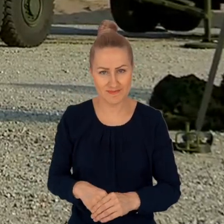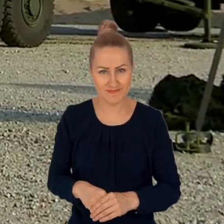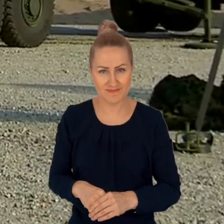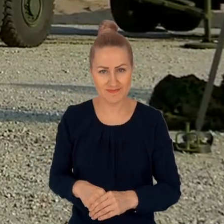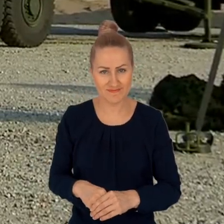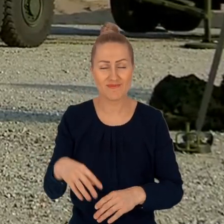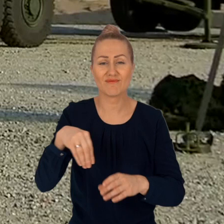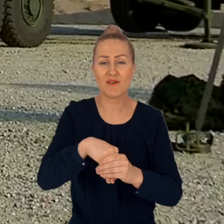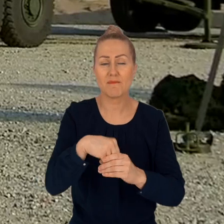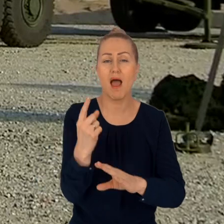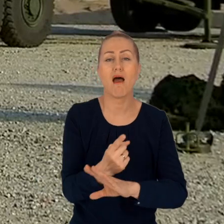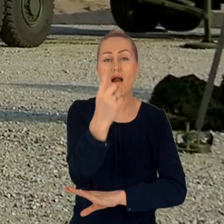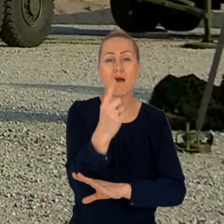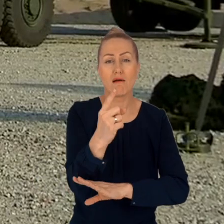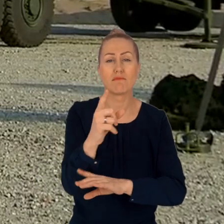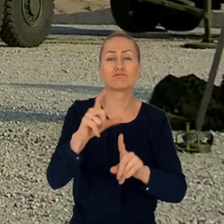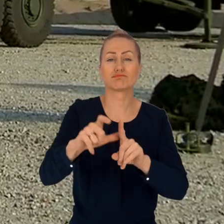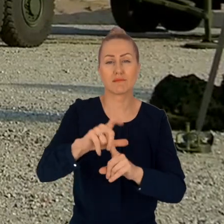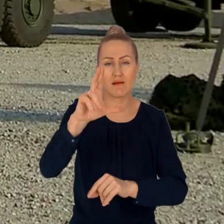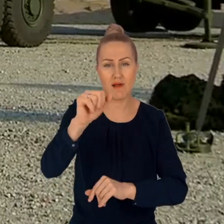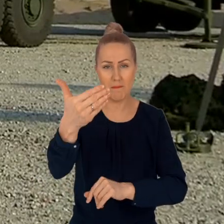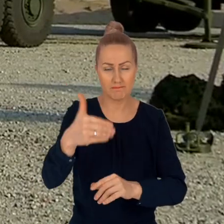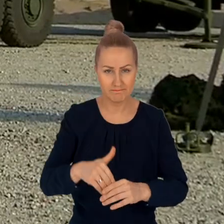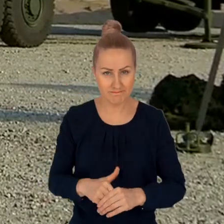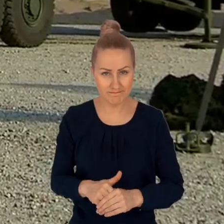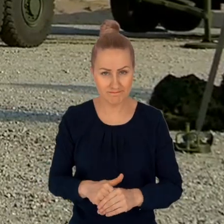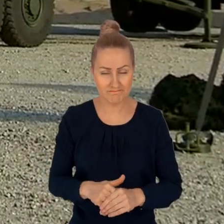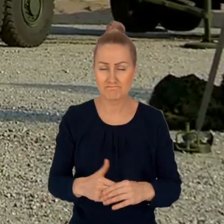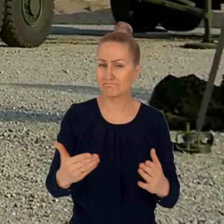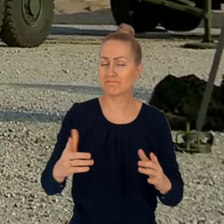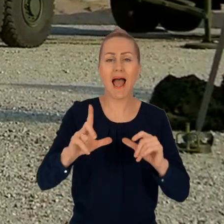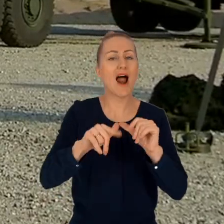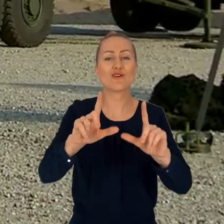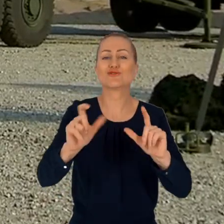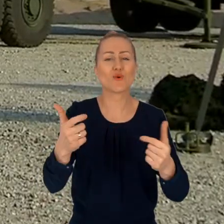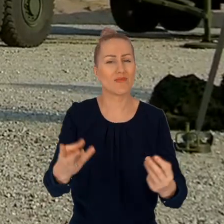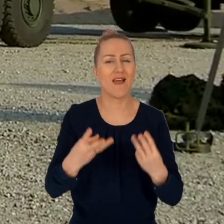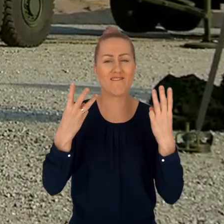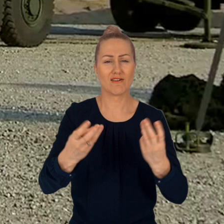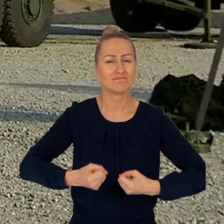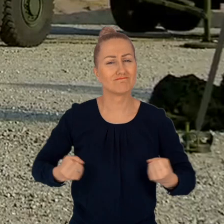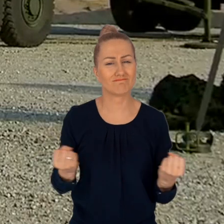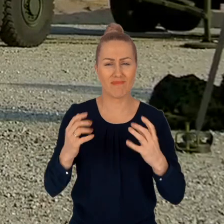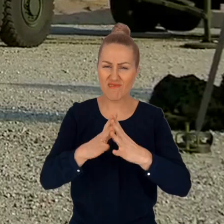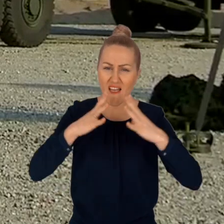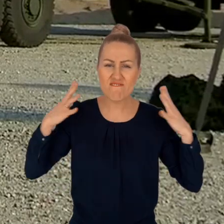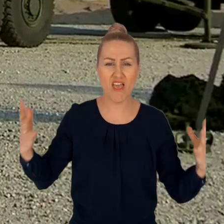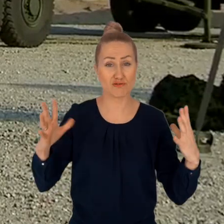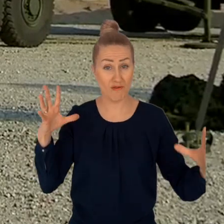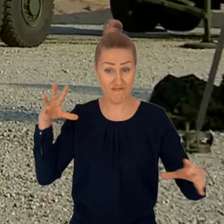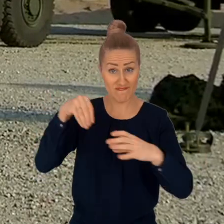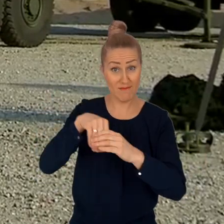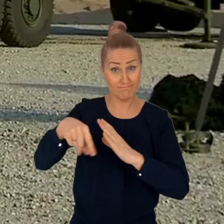z rakietami KAM. Ale to, co jest najistotniejszą, najpoważniejszą, najpotężniejszą częścią tego